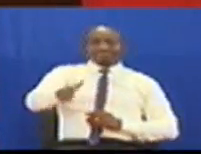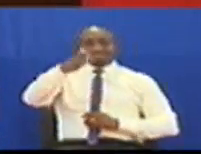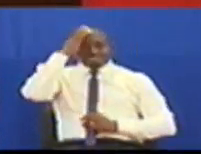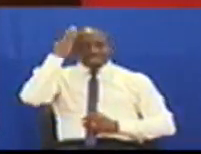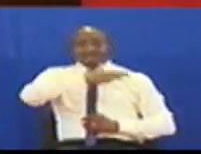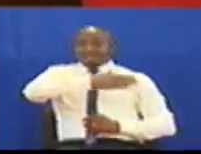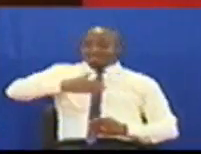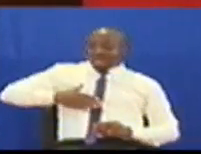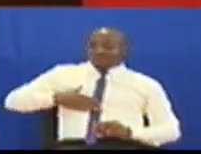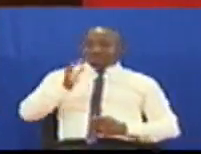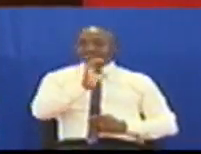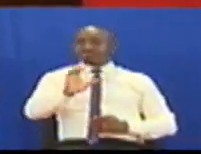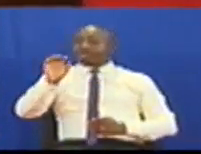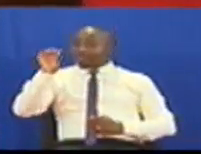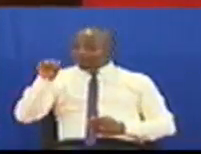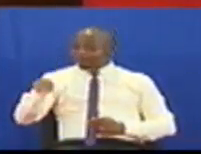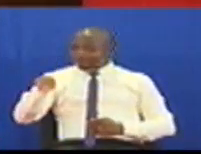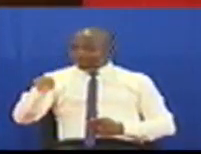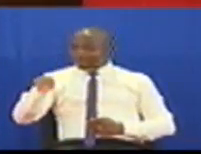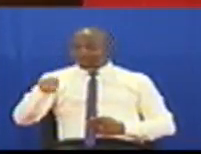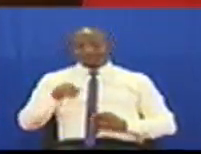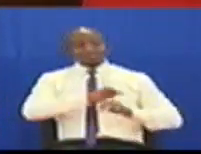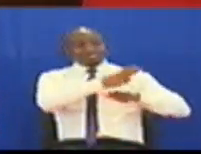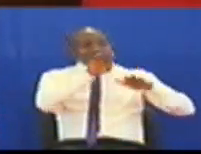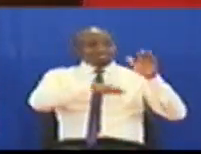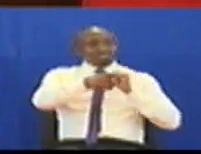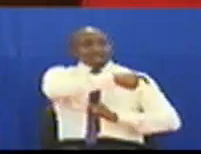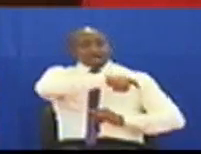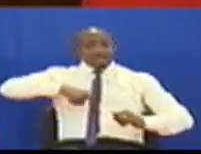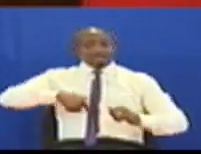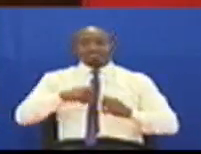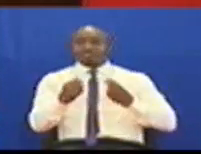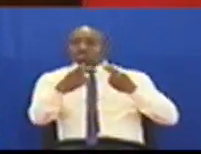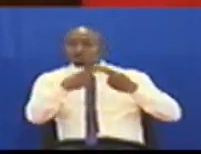ya Chama cha Mapinduzi chini ya Rais Mheshimiwa Dr.